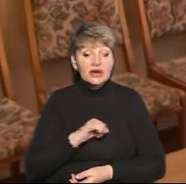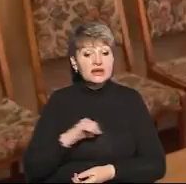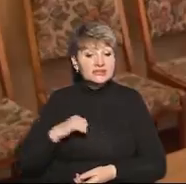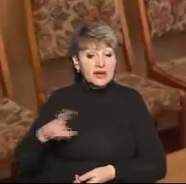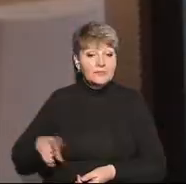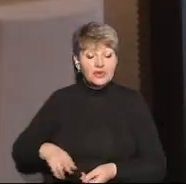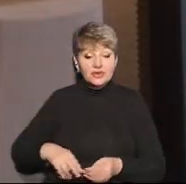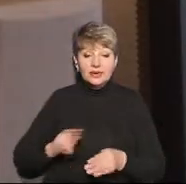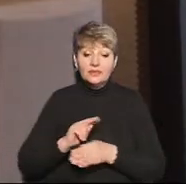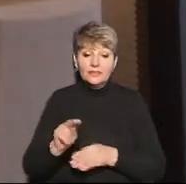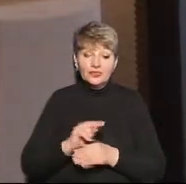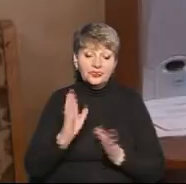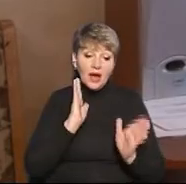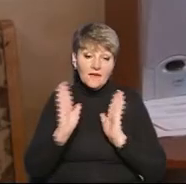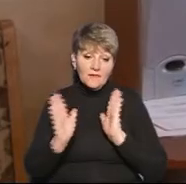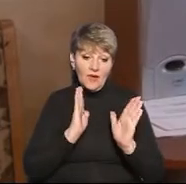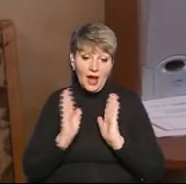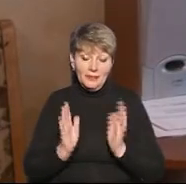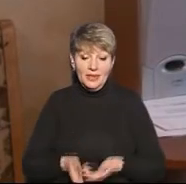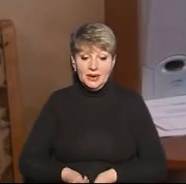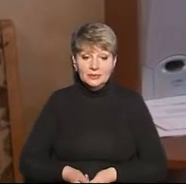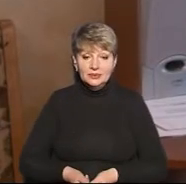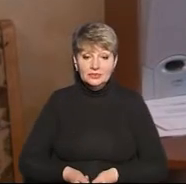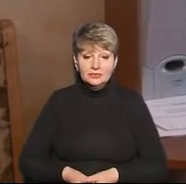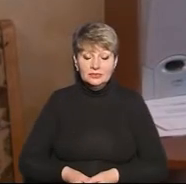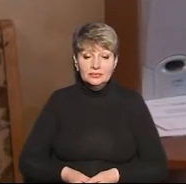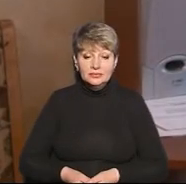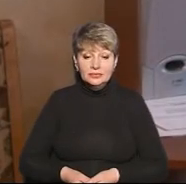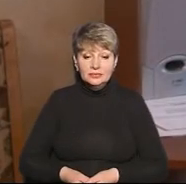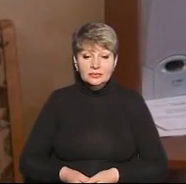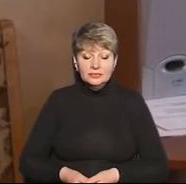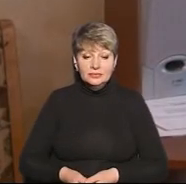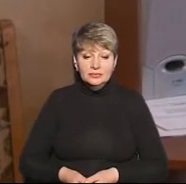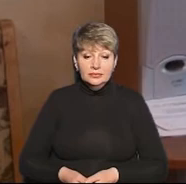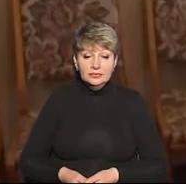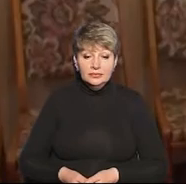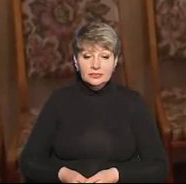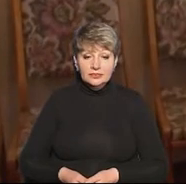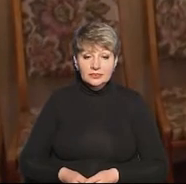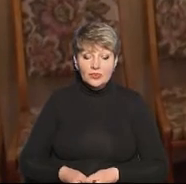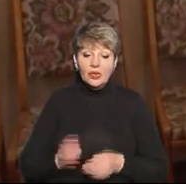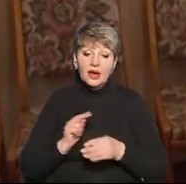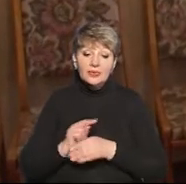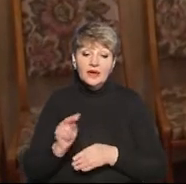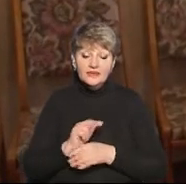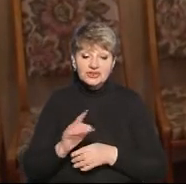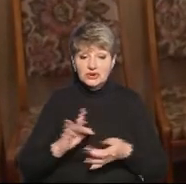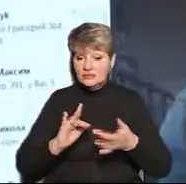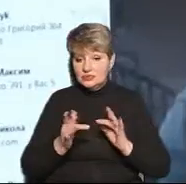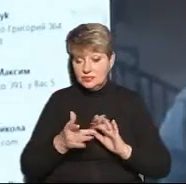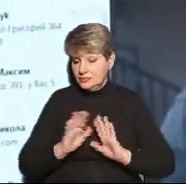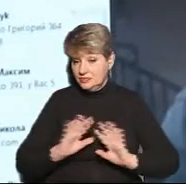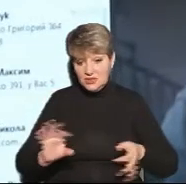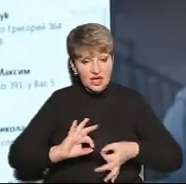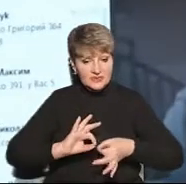директор навчає дітей у Вайбері. Ви, я бачу, знову всі практично на зв'язку. Навчатися онлайн не складно,